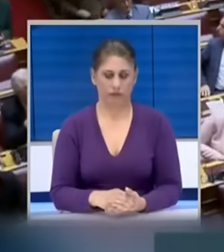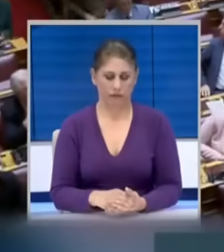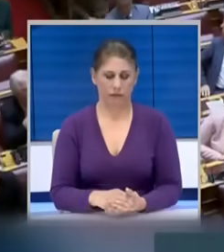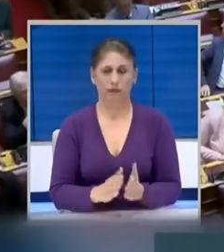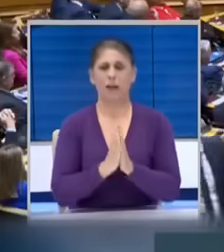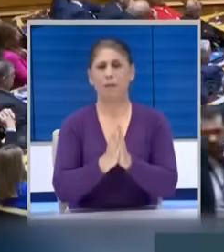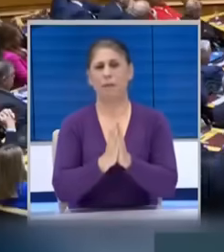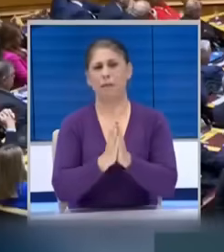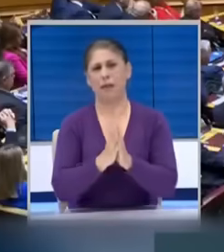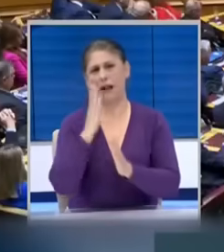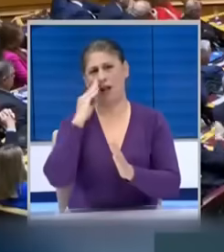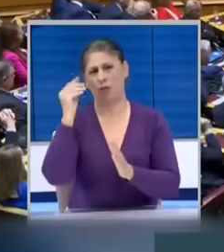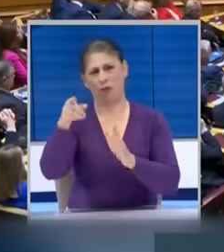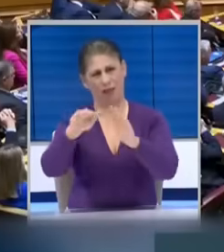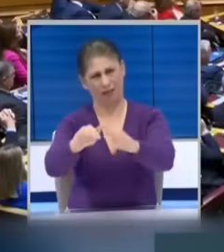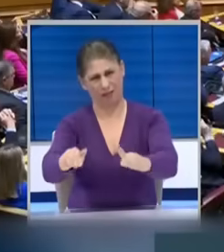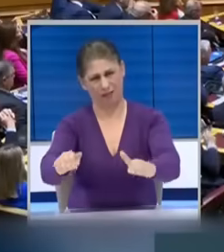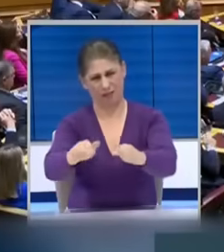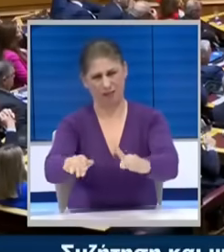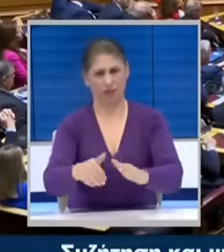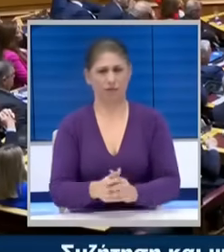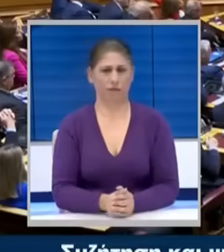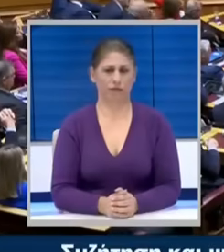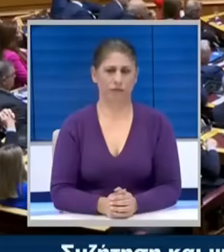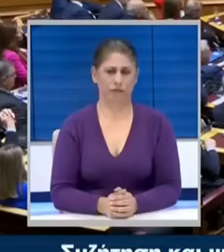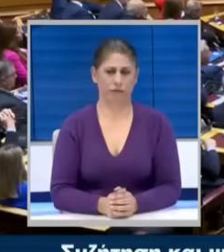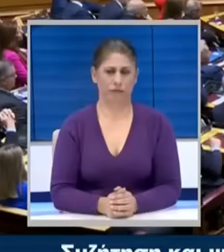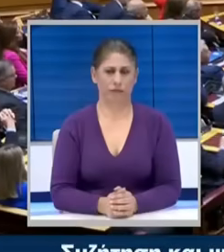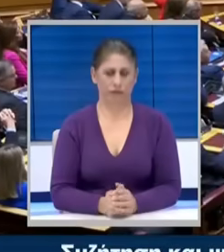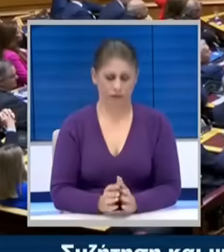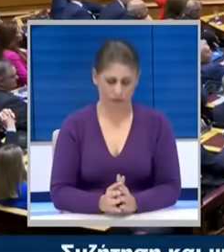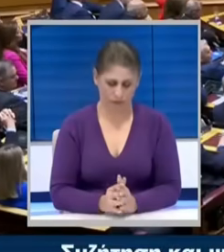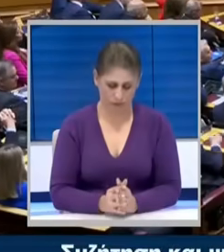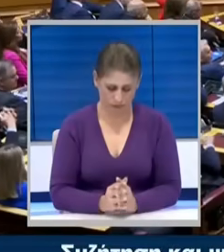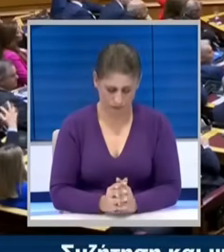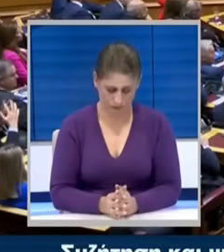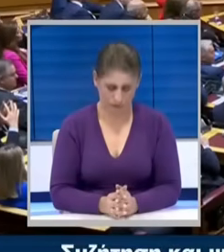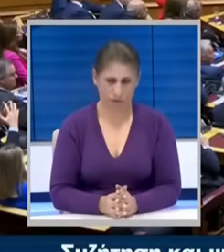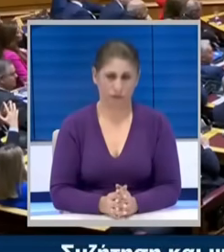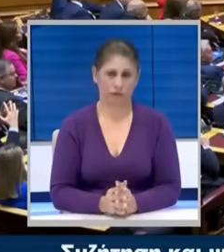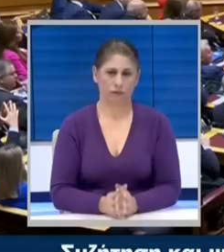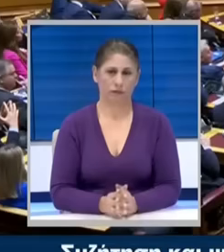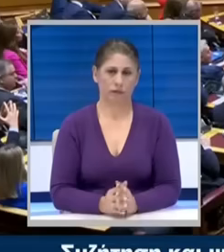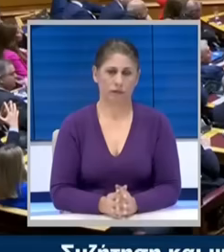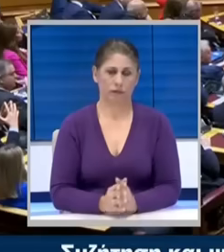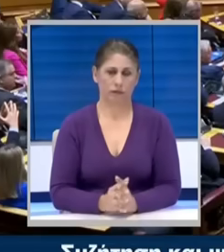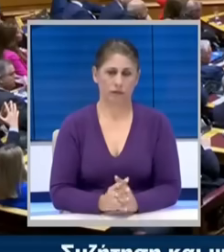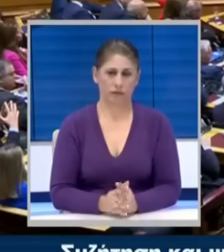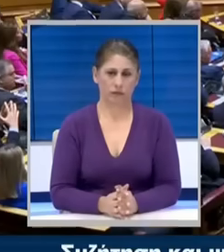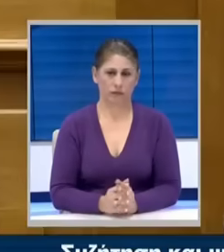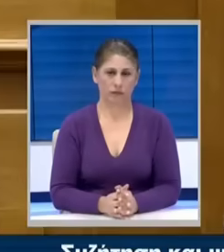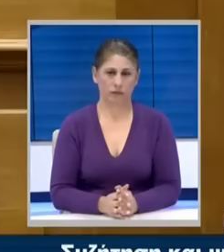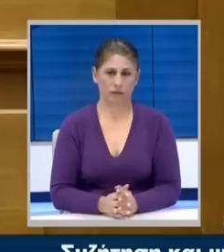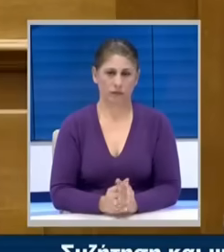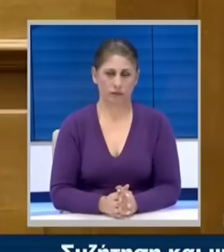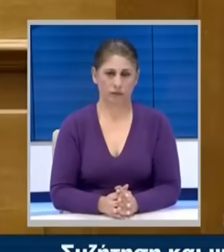παρακαλώ. Μπορώ λοιπόν, τέτοιο μεκανισμό δεν με έχετε συνηθίσει. Ησυχία λοιπόν, παρακαλώ. Μα επειδή το έχετε